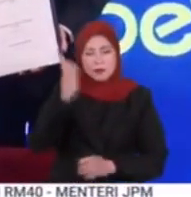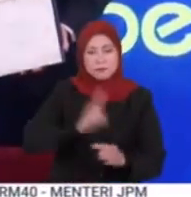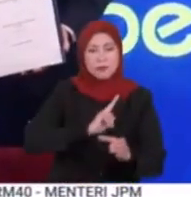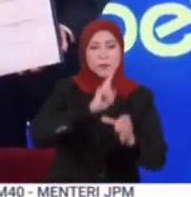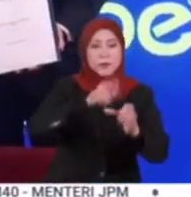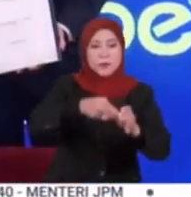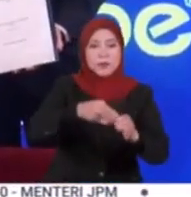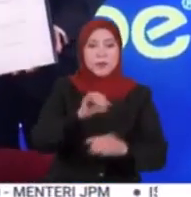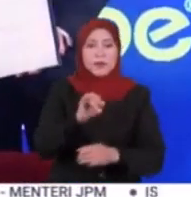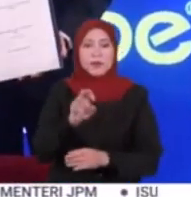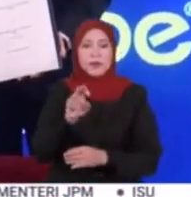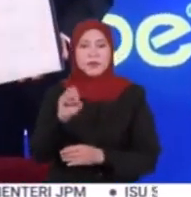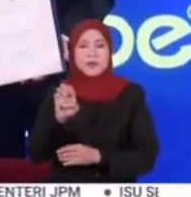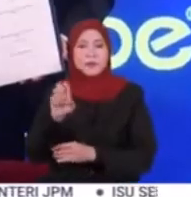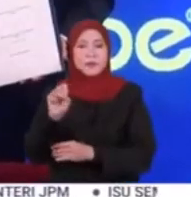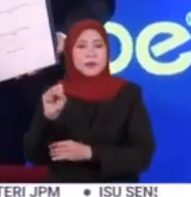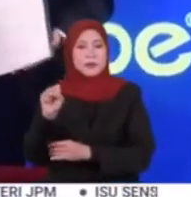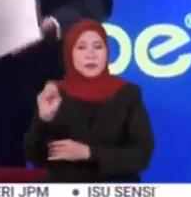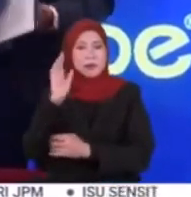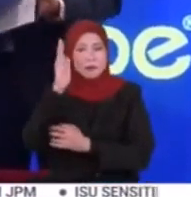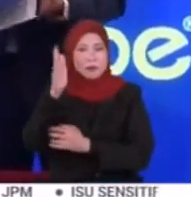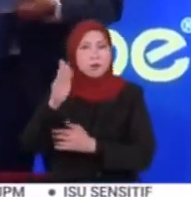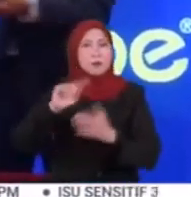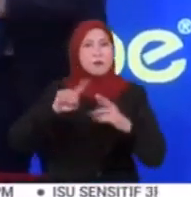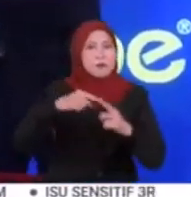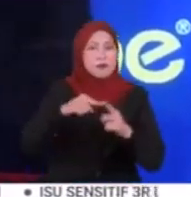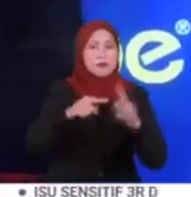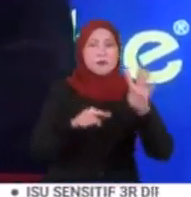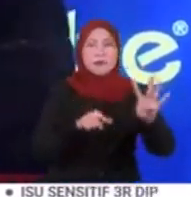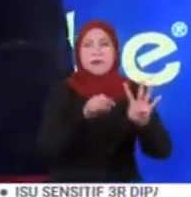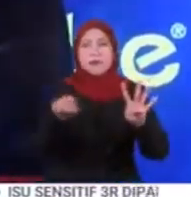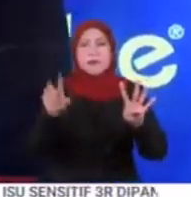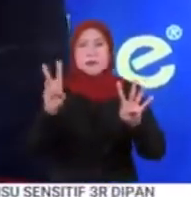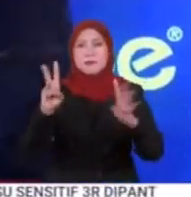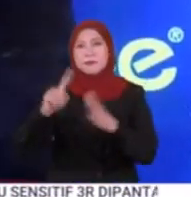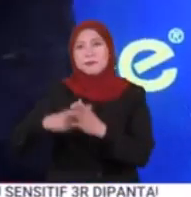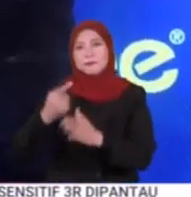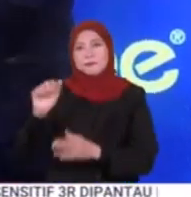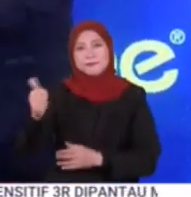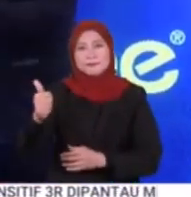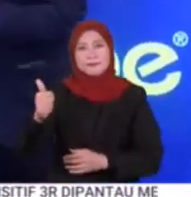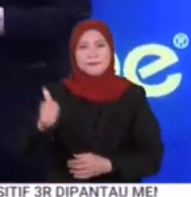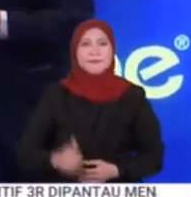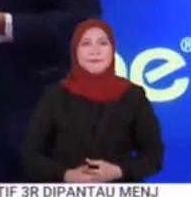IEMS 2023 yang bakal diadakan pada 4 hingga 6 Oktober depan.